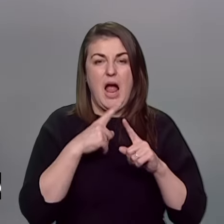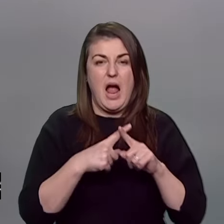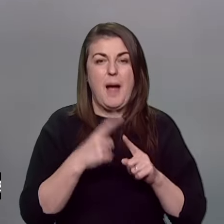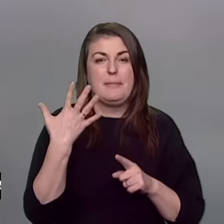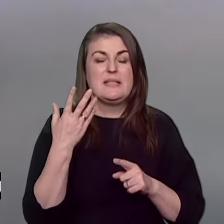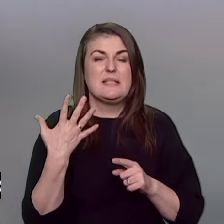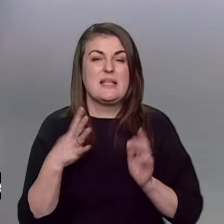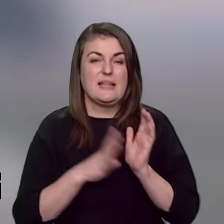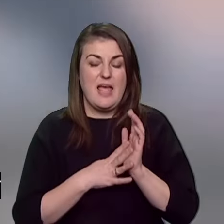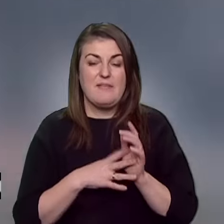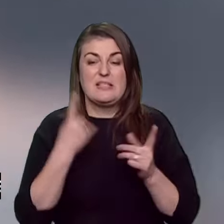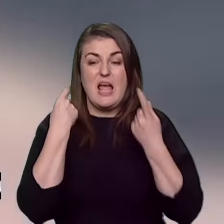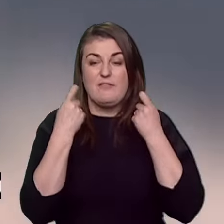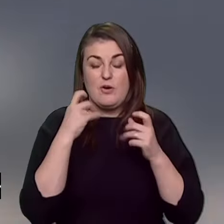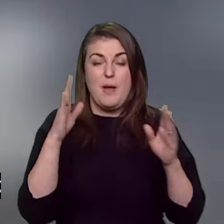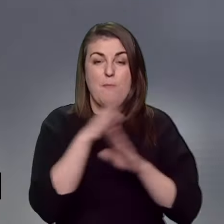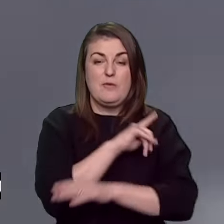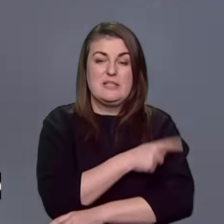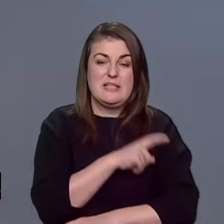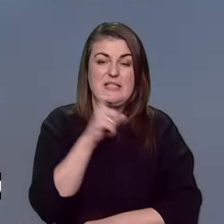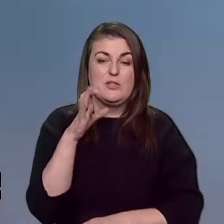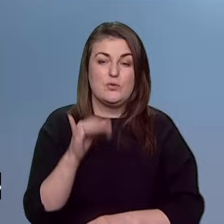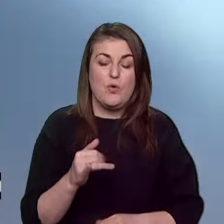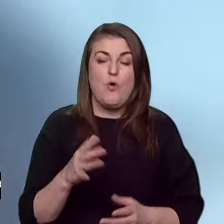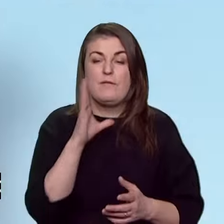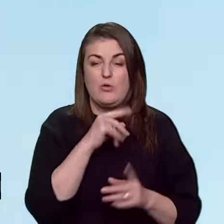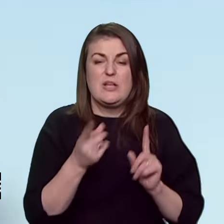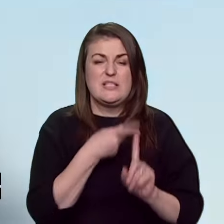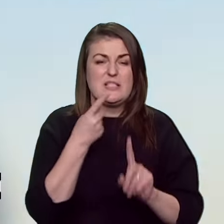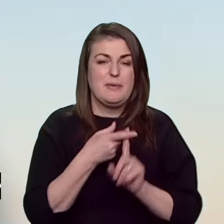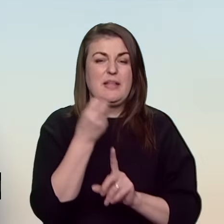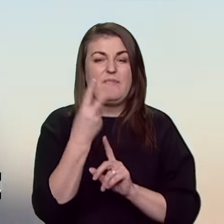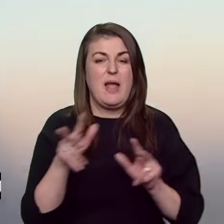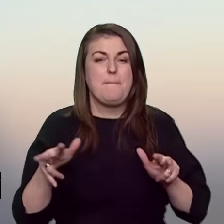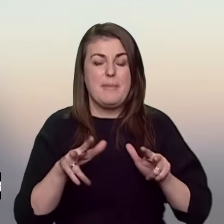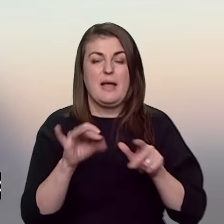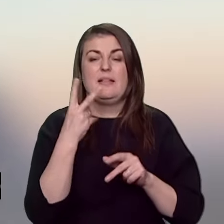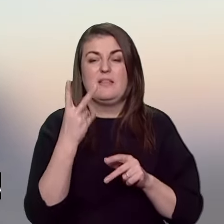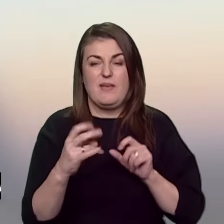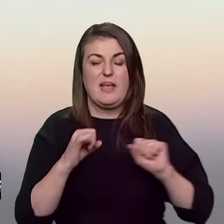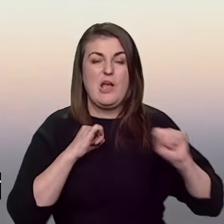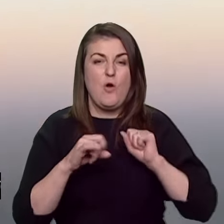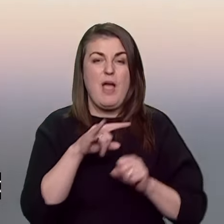Х-59. За інформацією повітряних збройних сил України, вдалося збити 12 безпілотників та 2